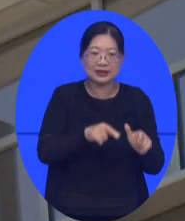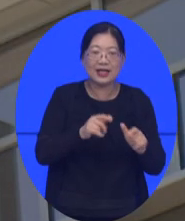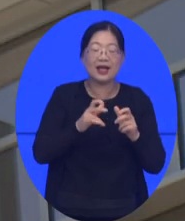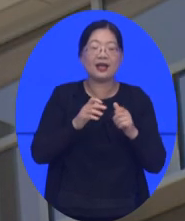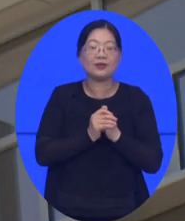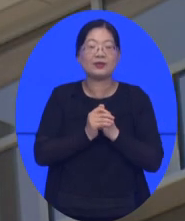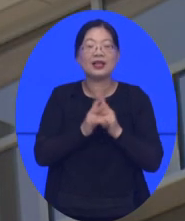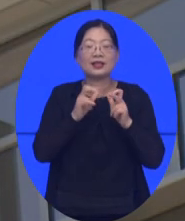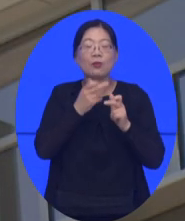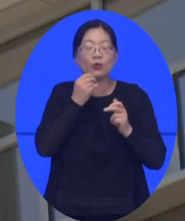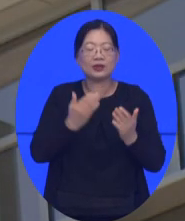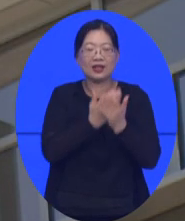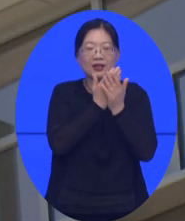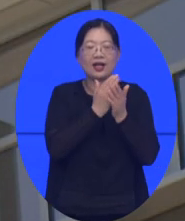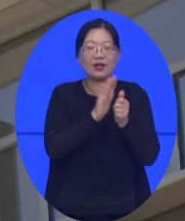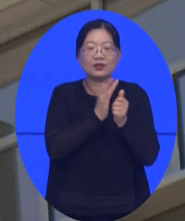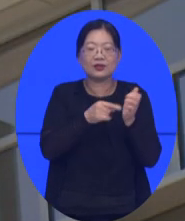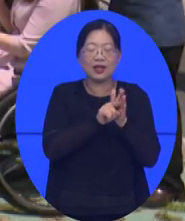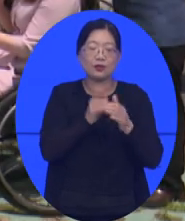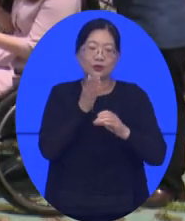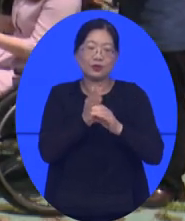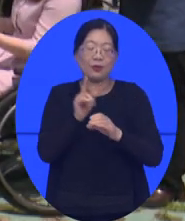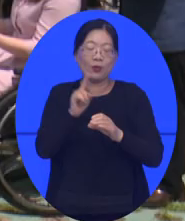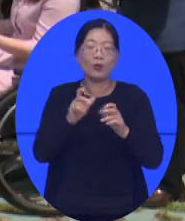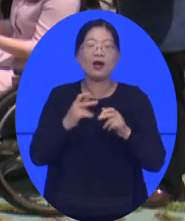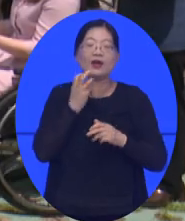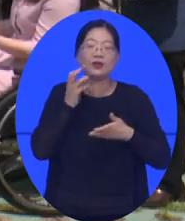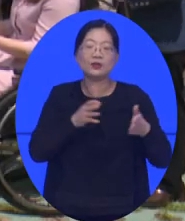경기북부장애인복지서비스 향상을 위한 거점기관인 경기도